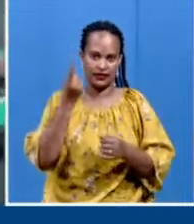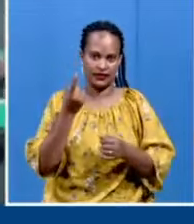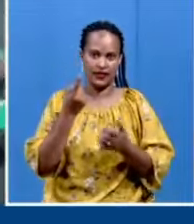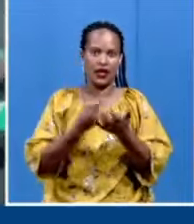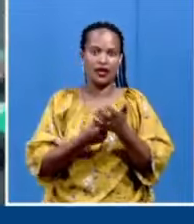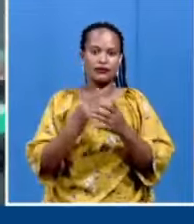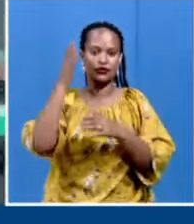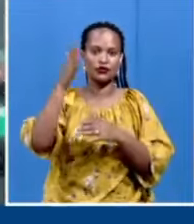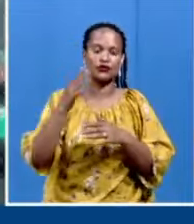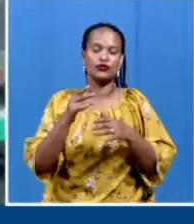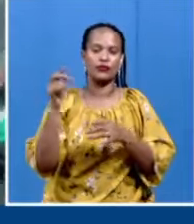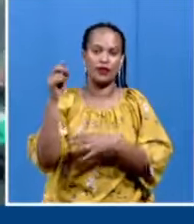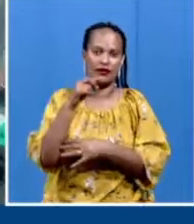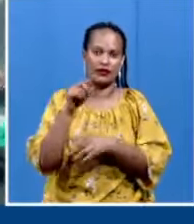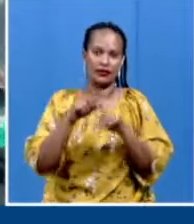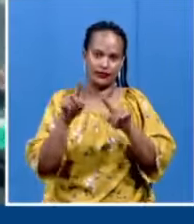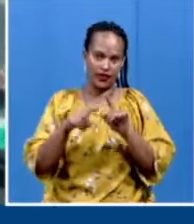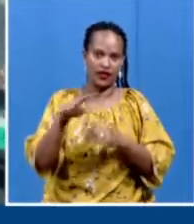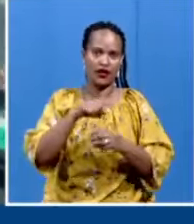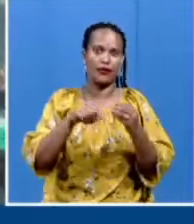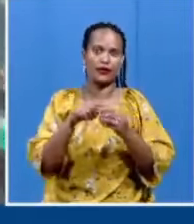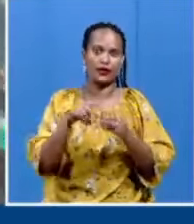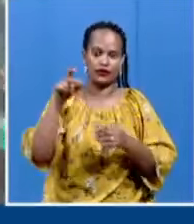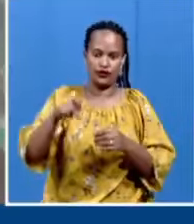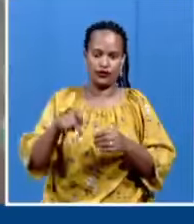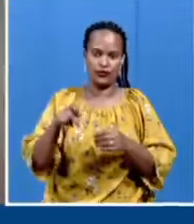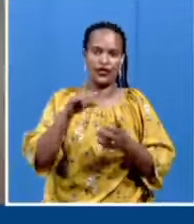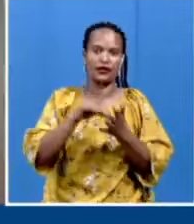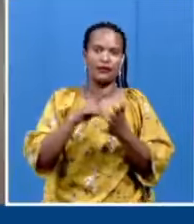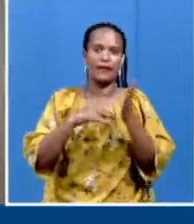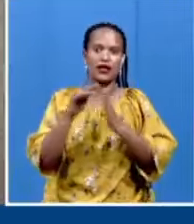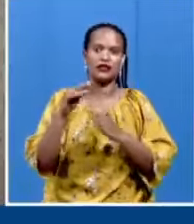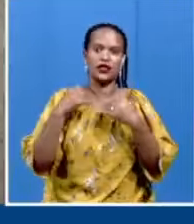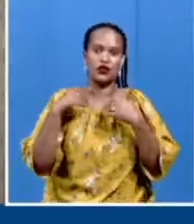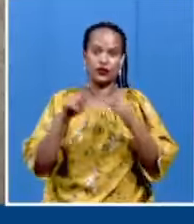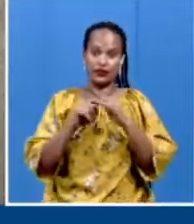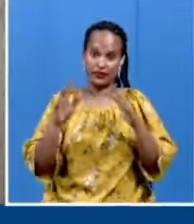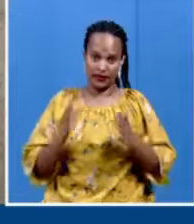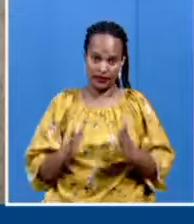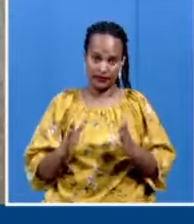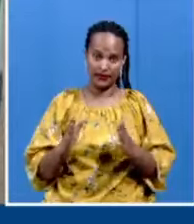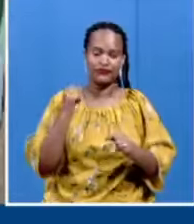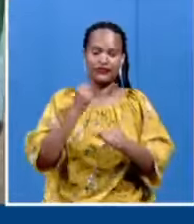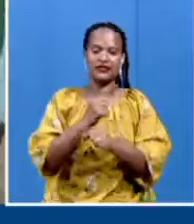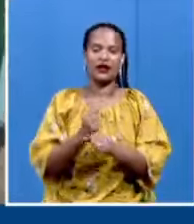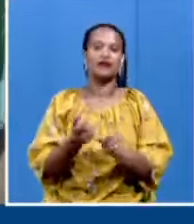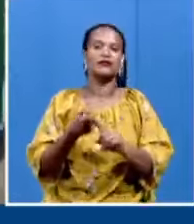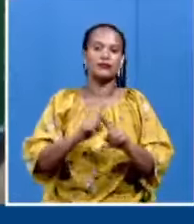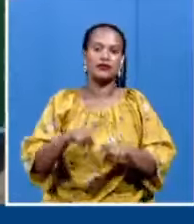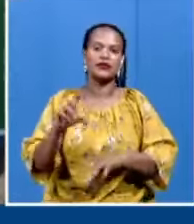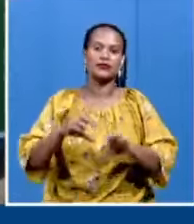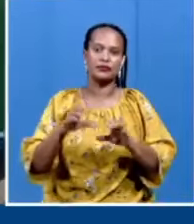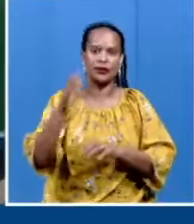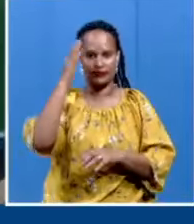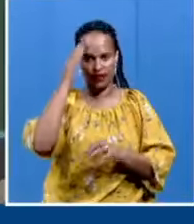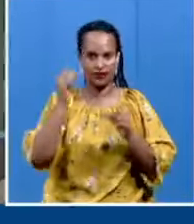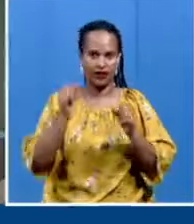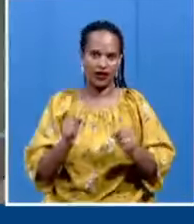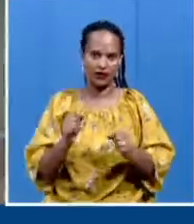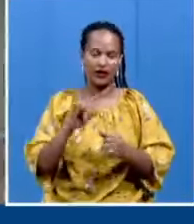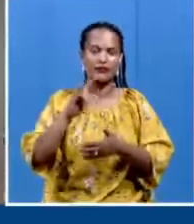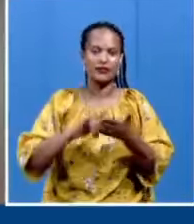ኣብ ዝቕፅሉ መዓልትታት እውን ኣብ ዝተፈላለዩ ከባቢታት ዞባ ደቡብን ከተማ መቐለን ዘለዉ ተመዛበልቲ ስራሕቲ ምምላስ ከም ዝካየድ ንምፍላጥ